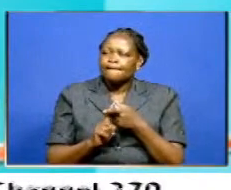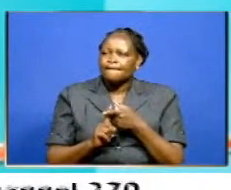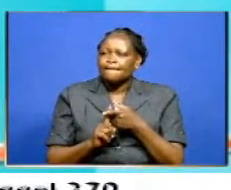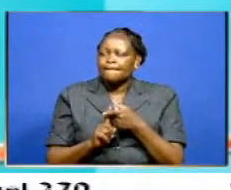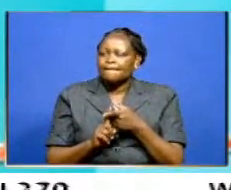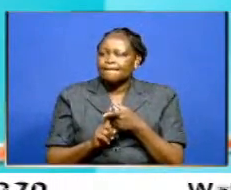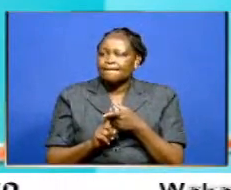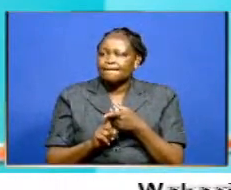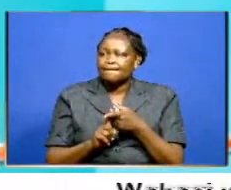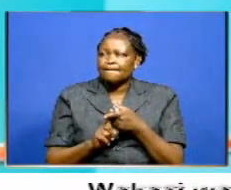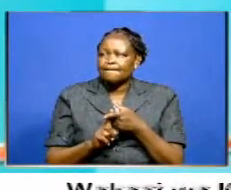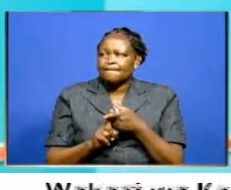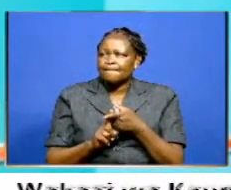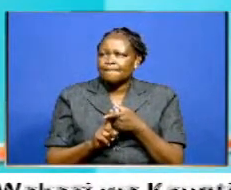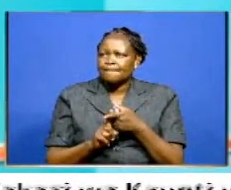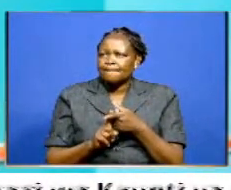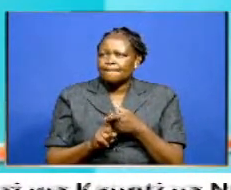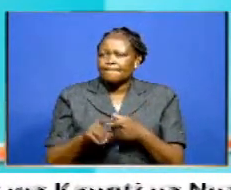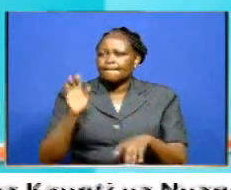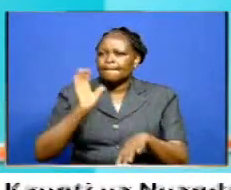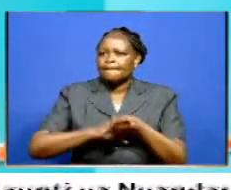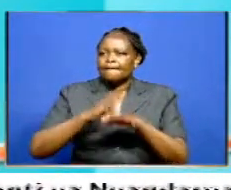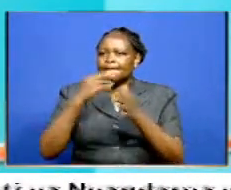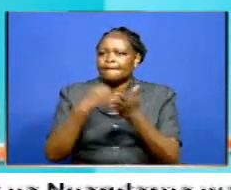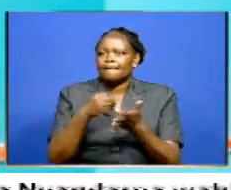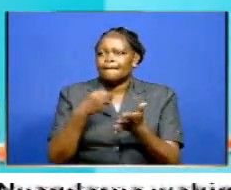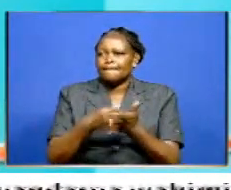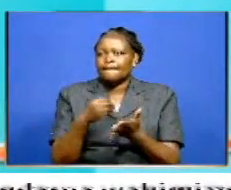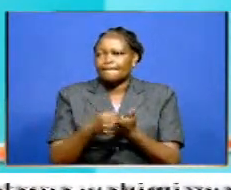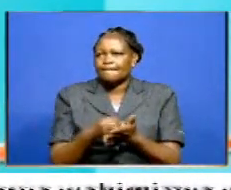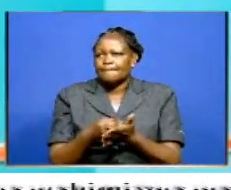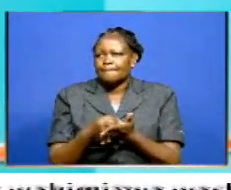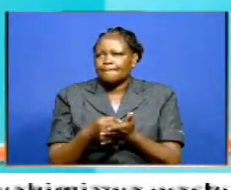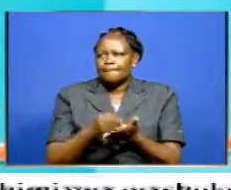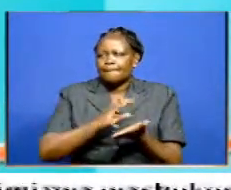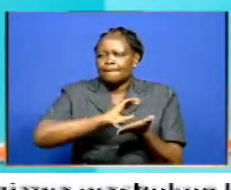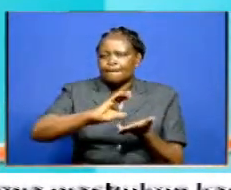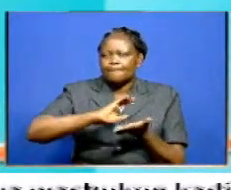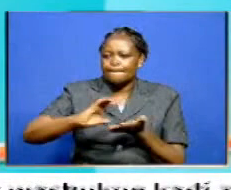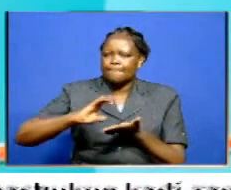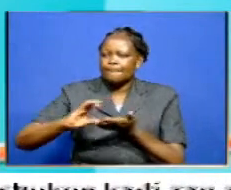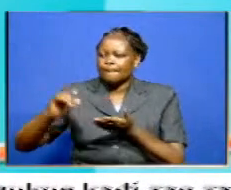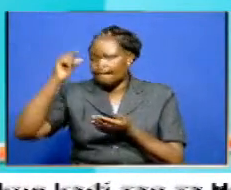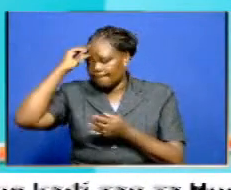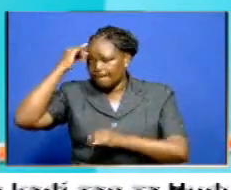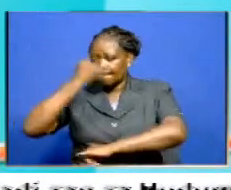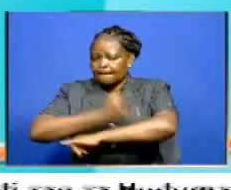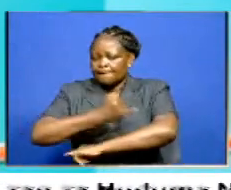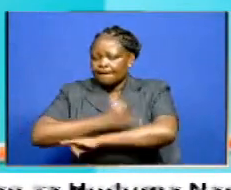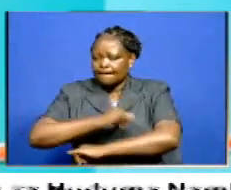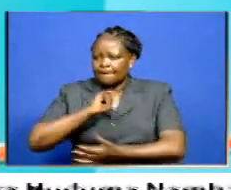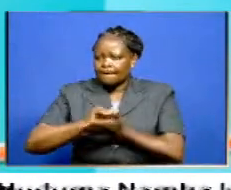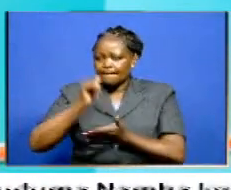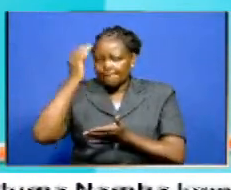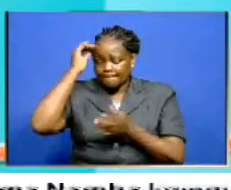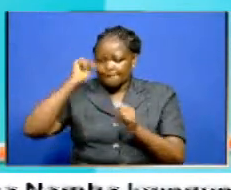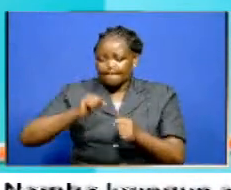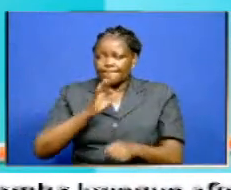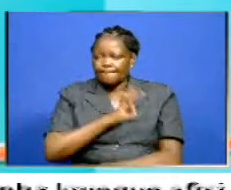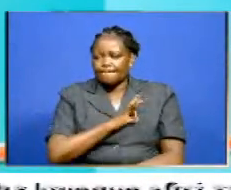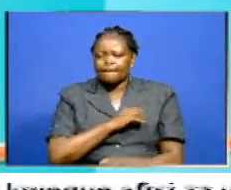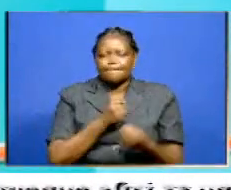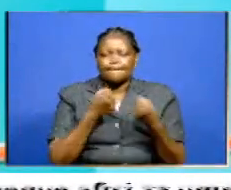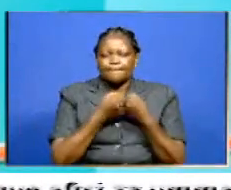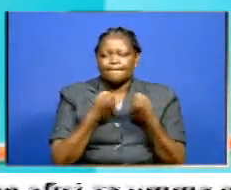kwamba raising revenue yenye itakuwa allocated kwa hizi taasisi za serikali ili wanafunzi waweze kubenefit na leta changamoto.